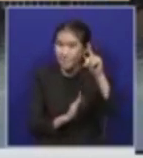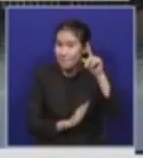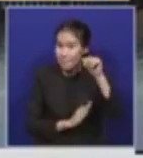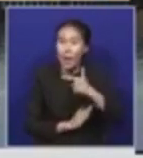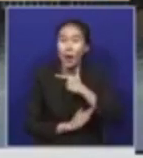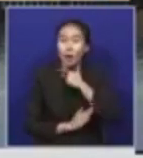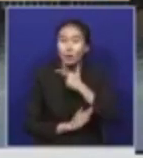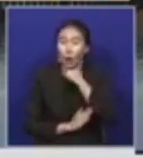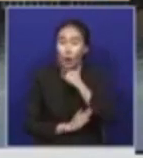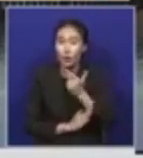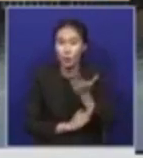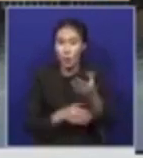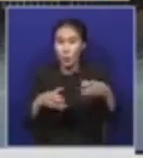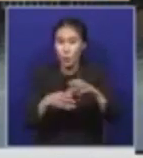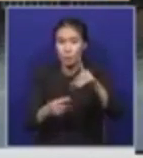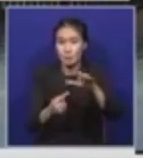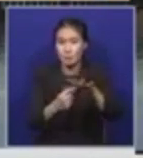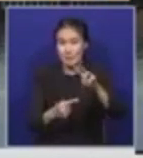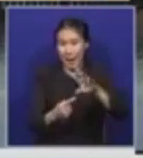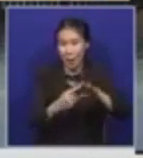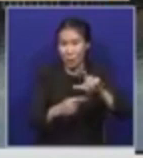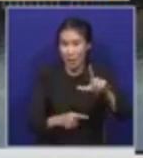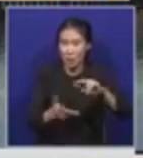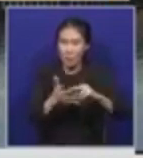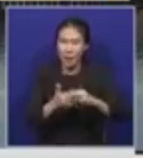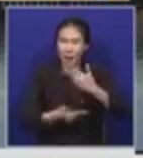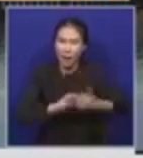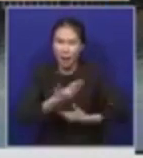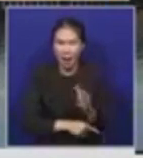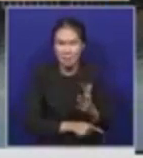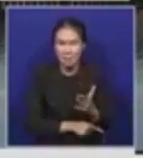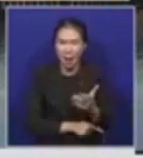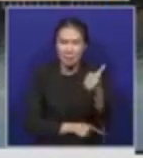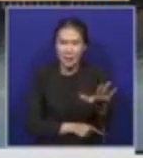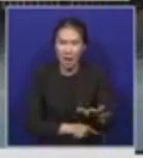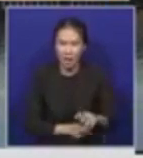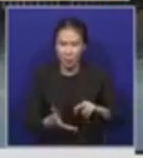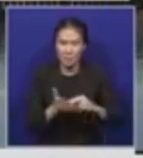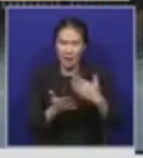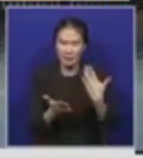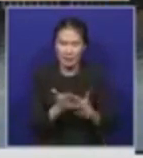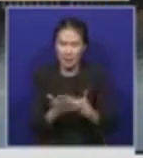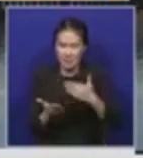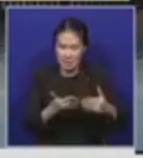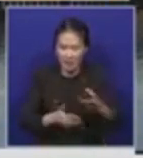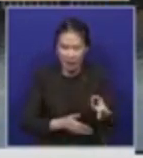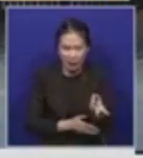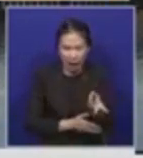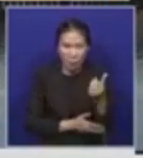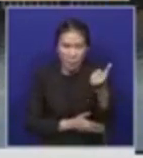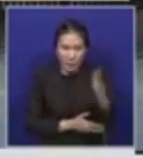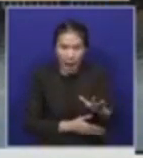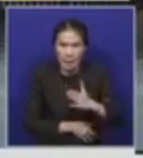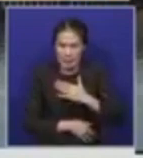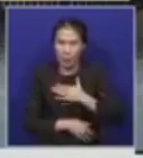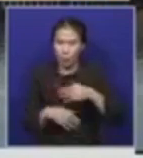ชาวเลนะครับในช่วงโควิดนี้นะครับไม่สามารถที่จะขายปลาได้ไม่มีเงินจะซื้อข้าวพวกเราก็รวมกันนะครับเอาข้าว